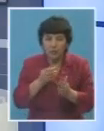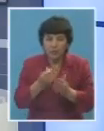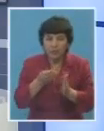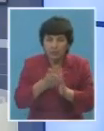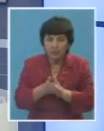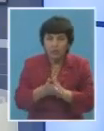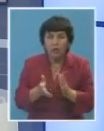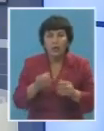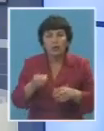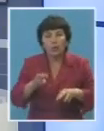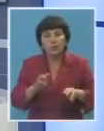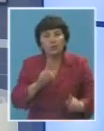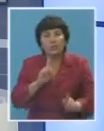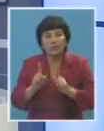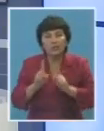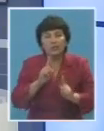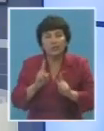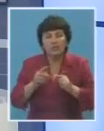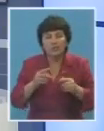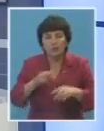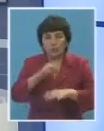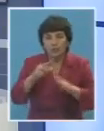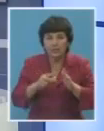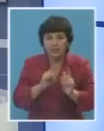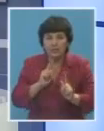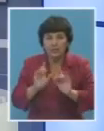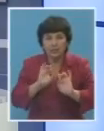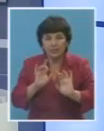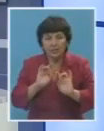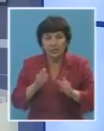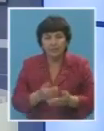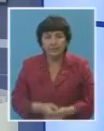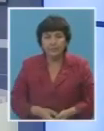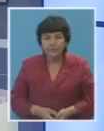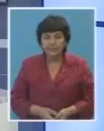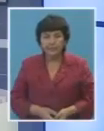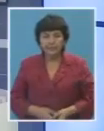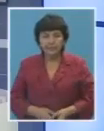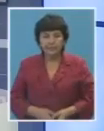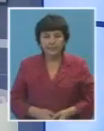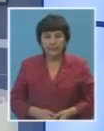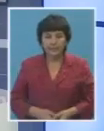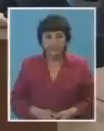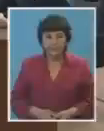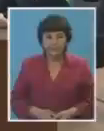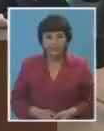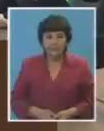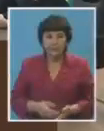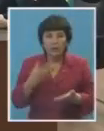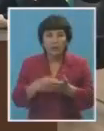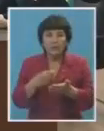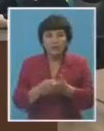болады. Бұл туралы облыстық мәслихаттың кезектен тыс 18-ші сессиясында айтылды. Толығырақ тілші материалында.